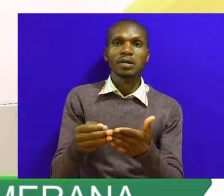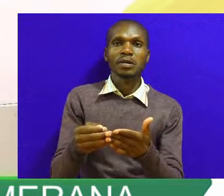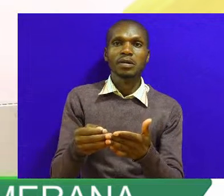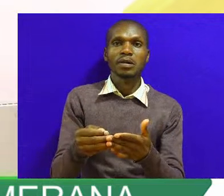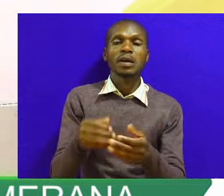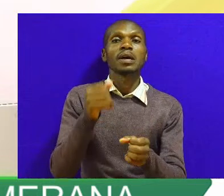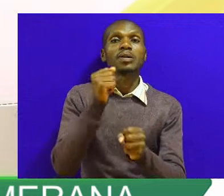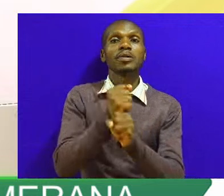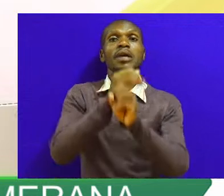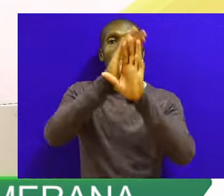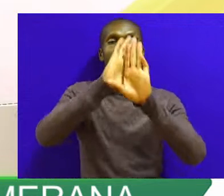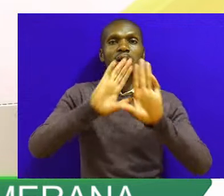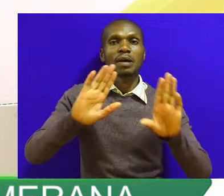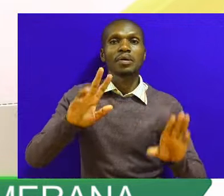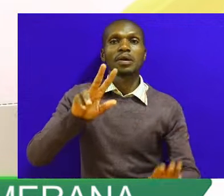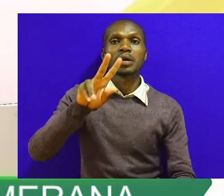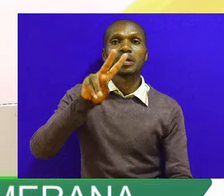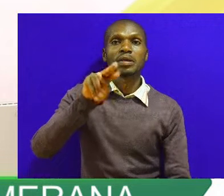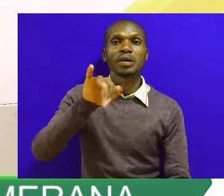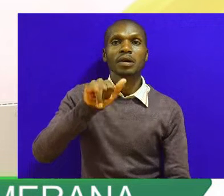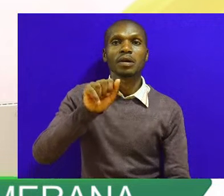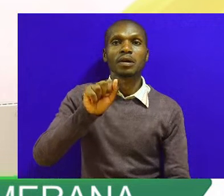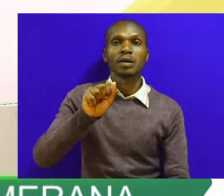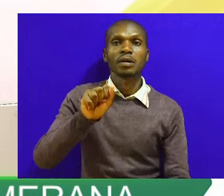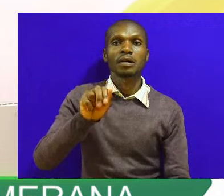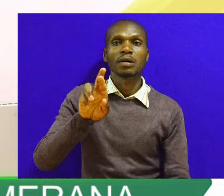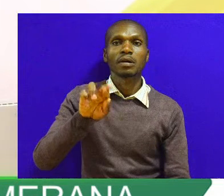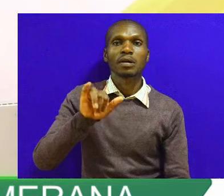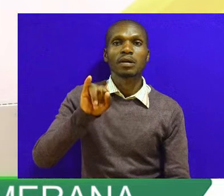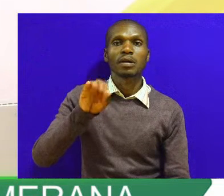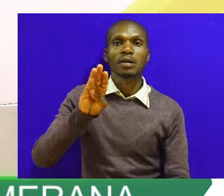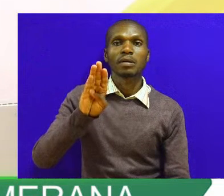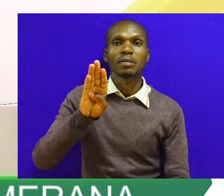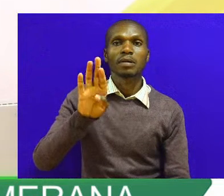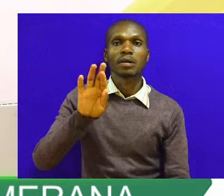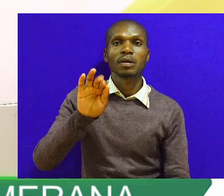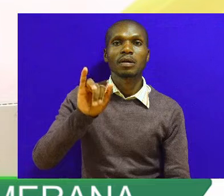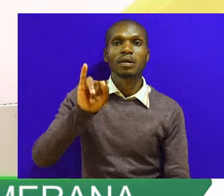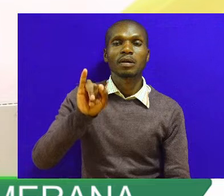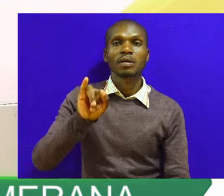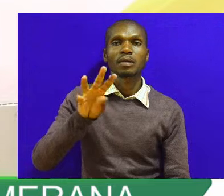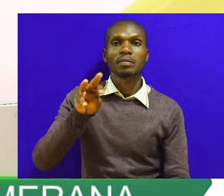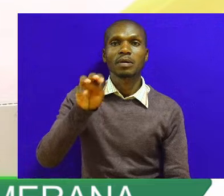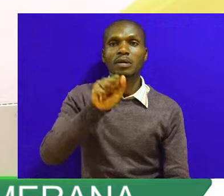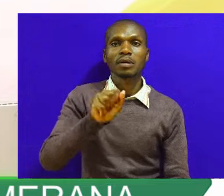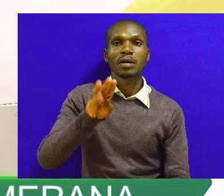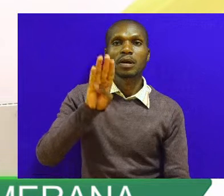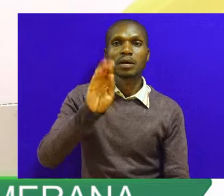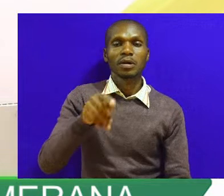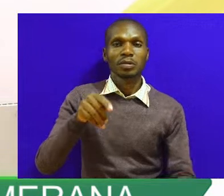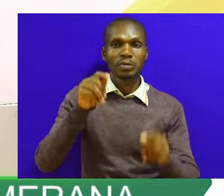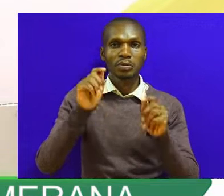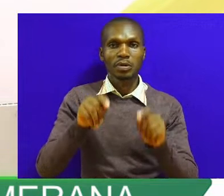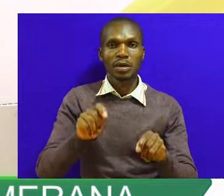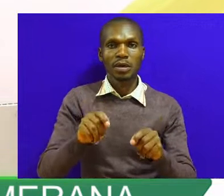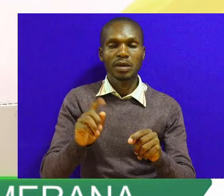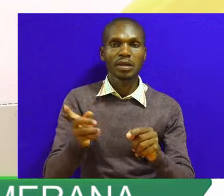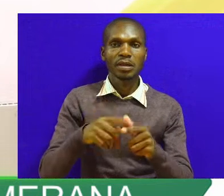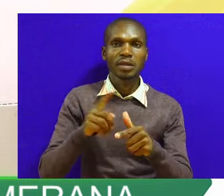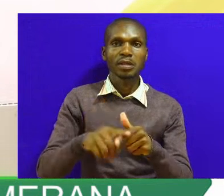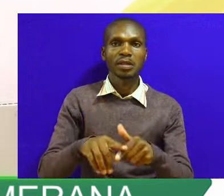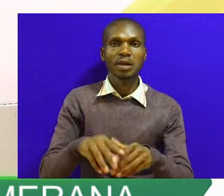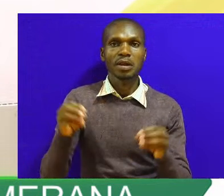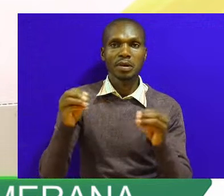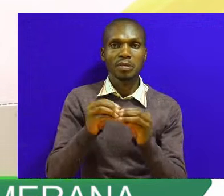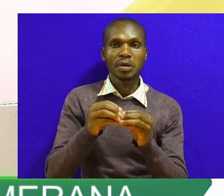Unge iya nyari bari masaba omote ne weke ombe kyo bochori ne chimbe ko ruase bunge yuni goli tsukoria lero abaga komera